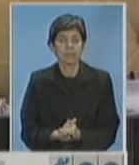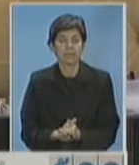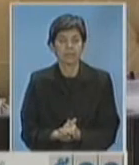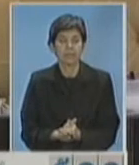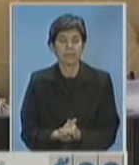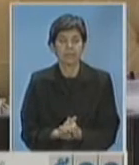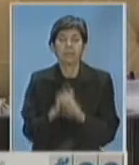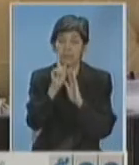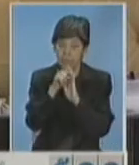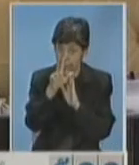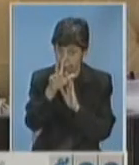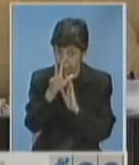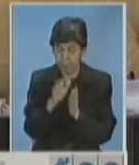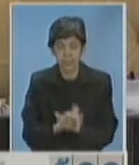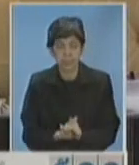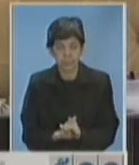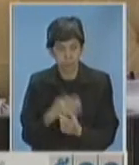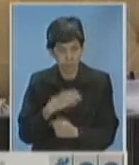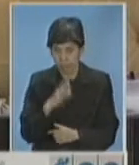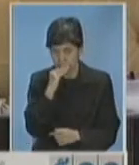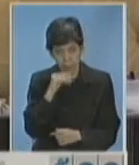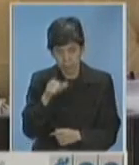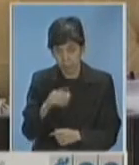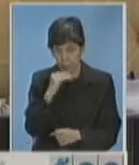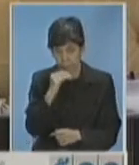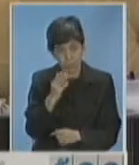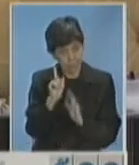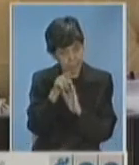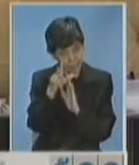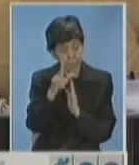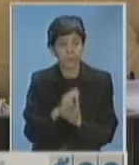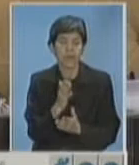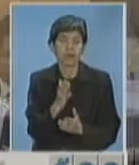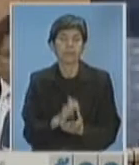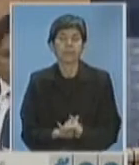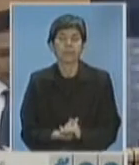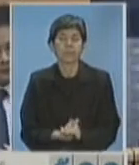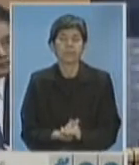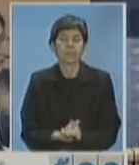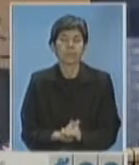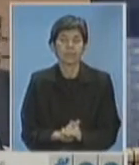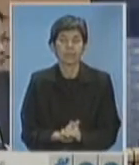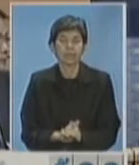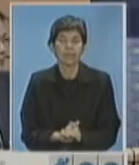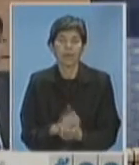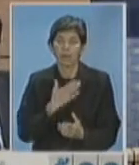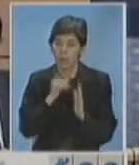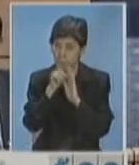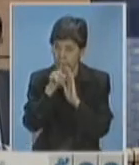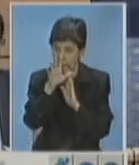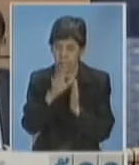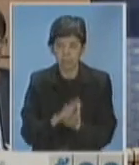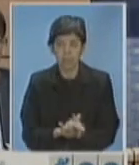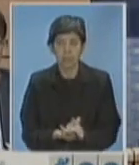สามนาทีนะครับหมดผมปิดไมค์เลยนะครับขอเองนะครับเชิญครับ ท่านประธานครับผมขอห้านาที